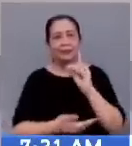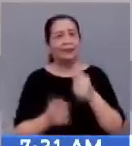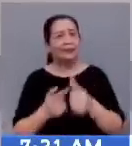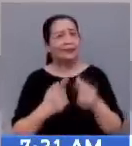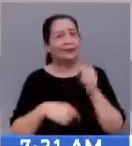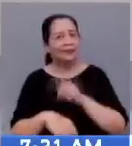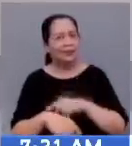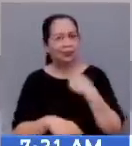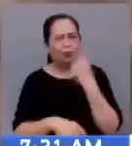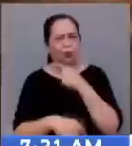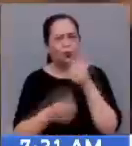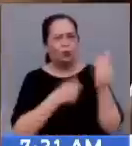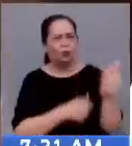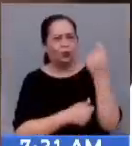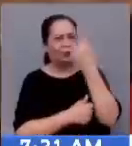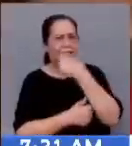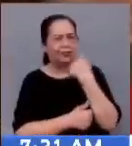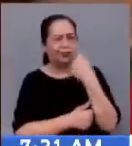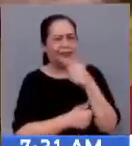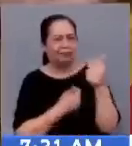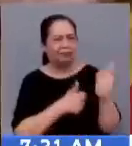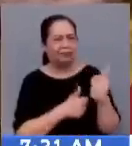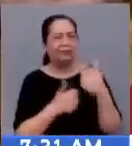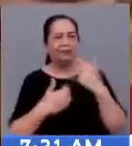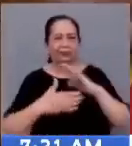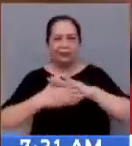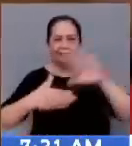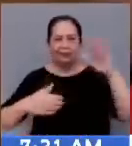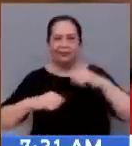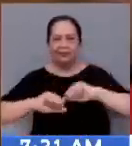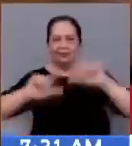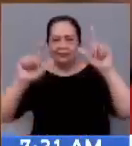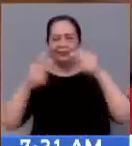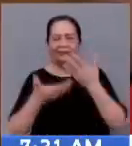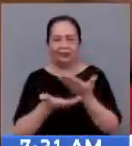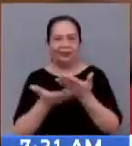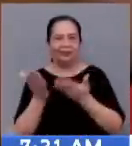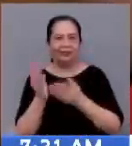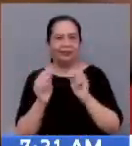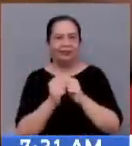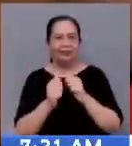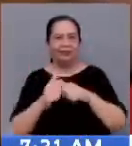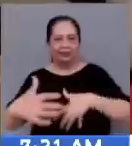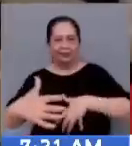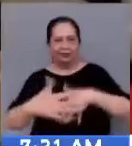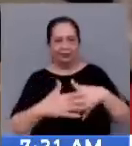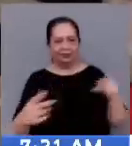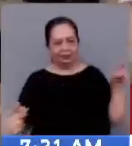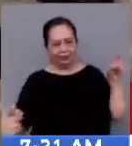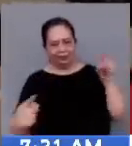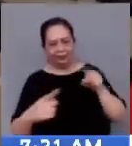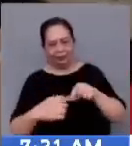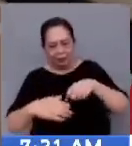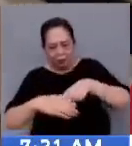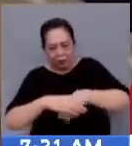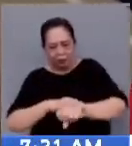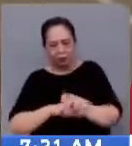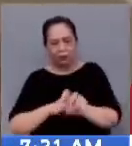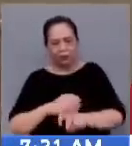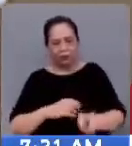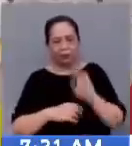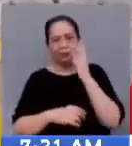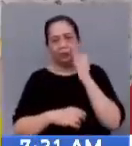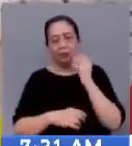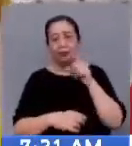kamukha? Part yan ng vlog ni Jen kung saan ibinahagi niya ang kanyang pregnancy hanggang birthing journey. Ikinuwento rin nila na dapat